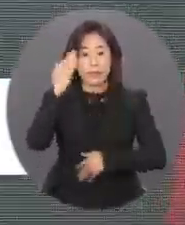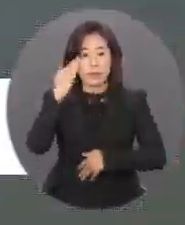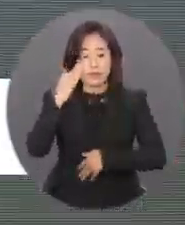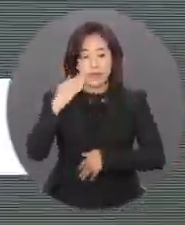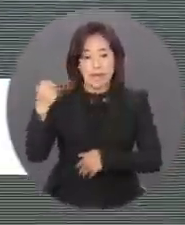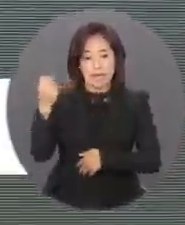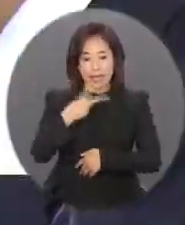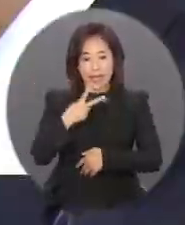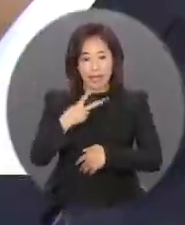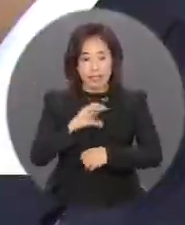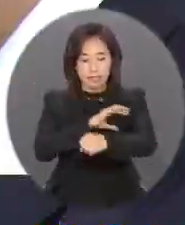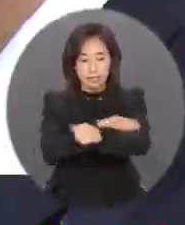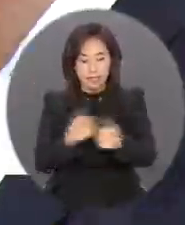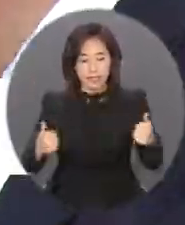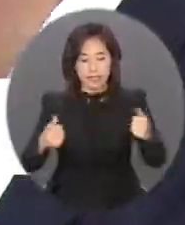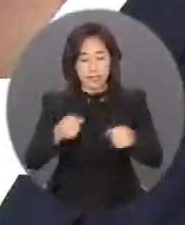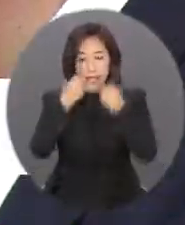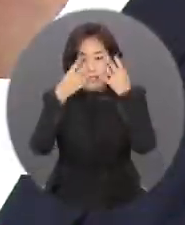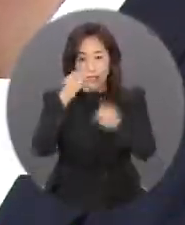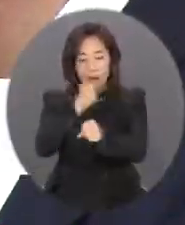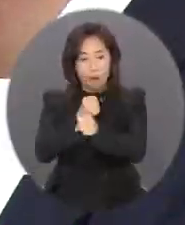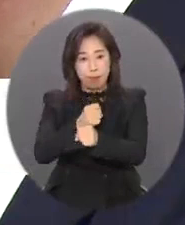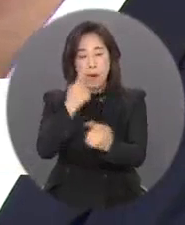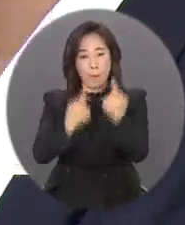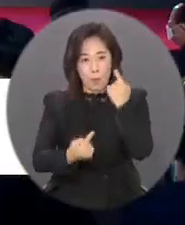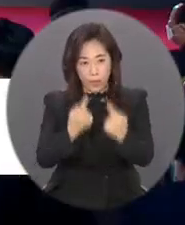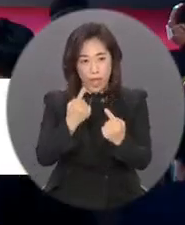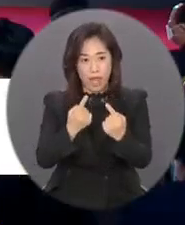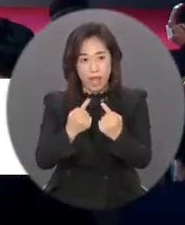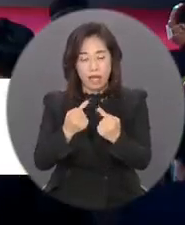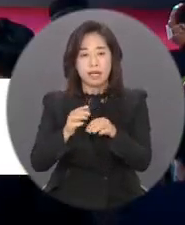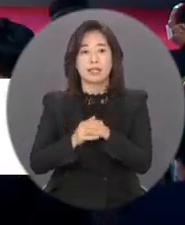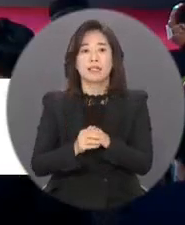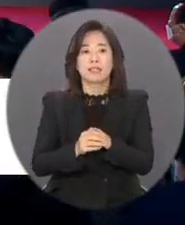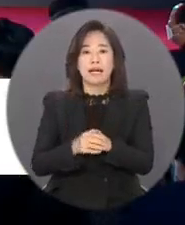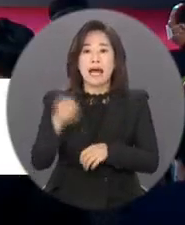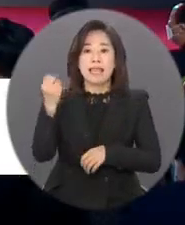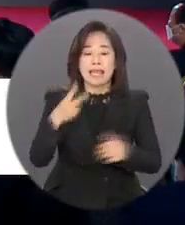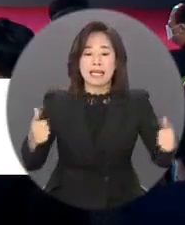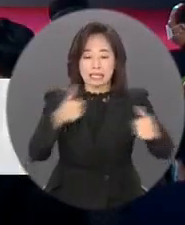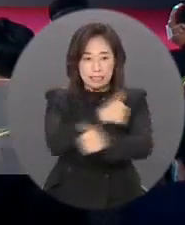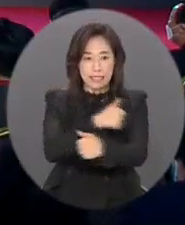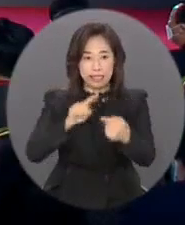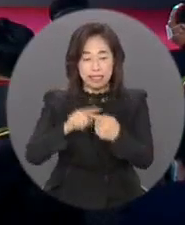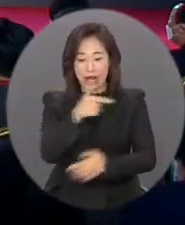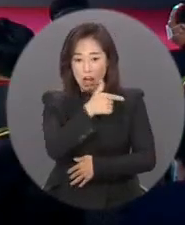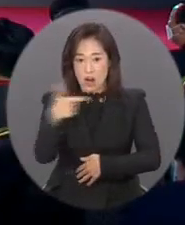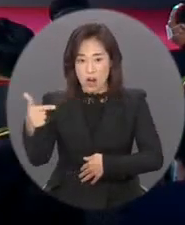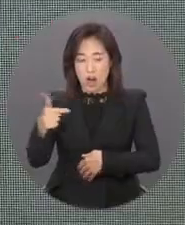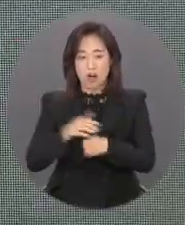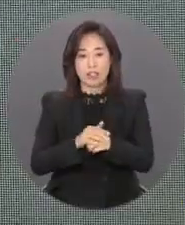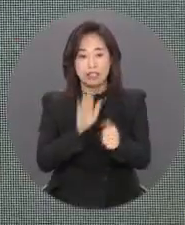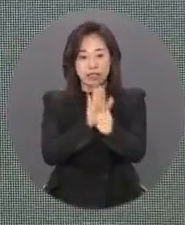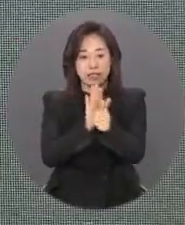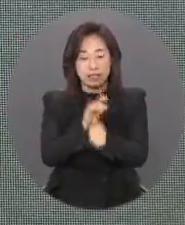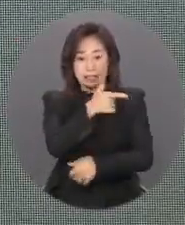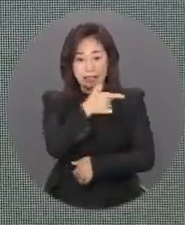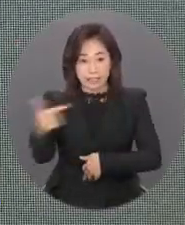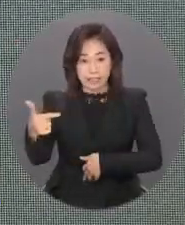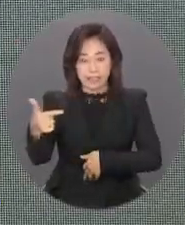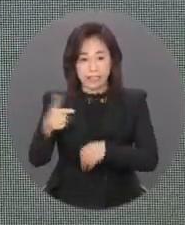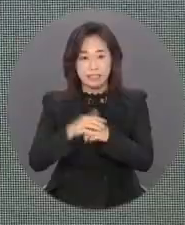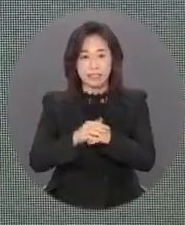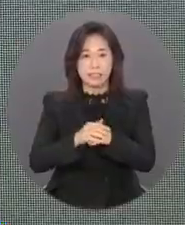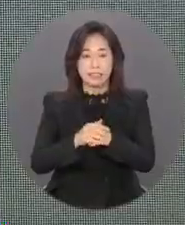정권 재창출 여론보다 정권 교체 여론이 높게 나오는 시점이어서 정치적 이벤트를 통해 지지율이 상승하는